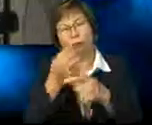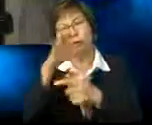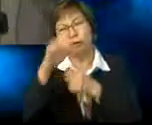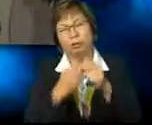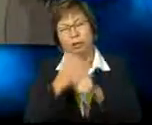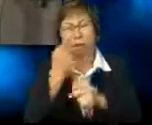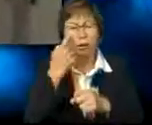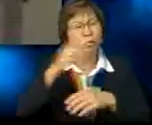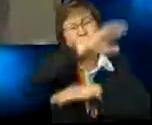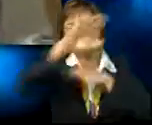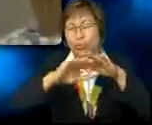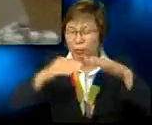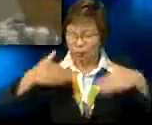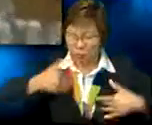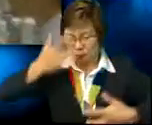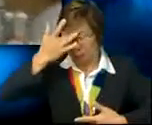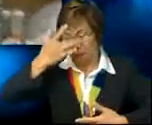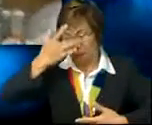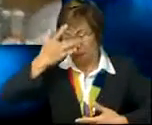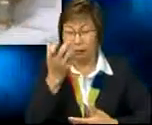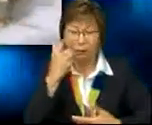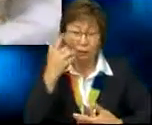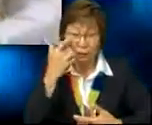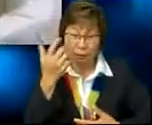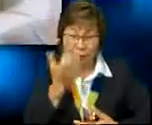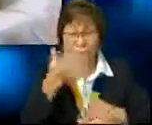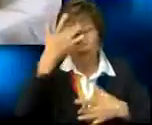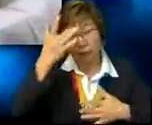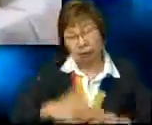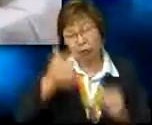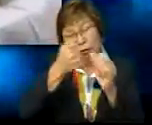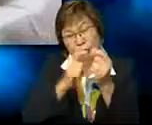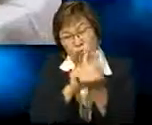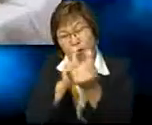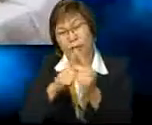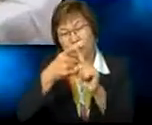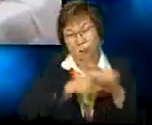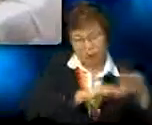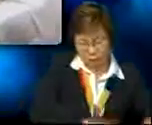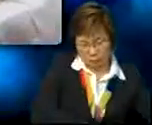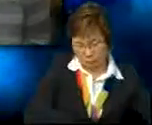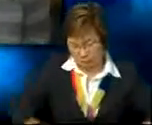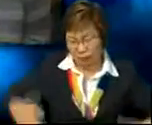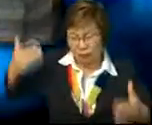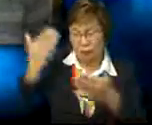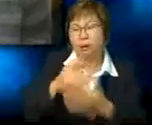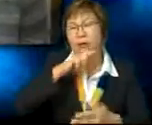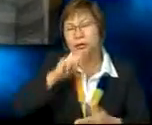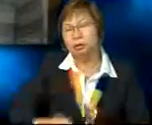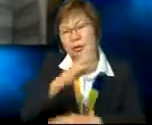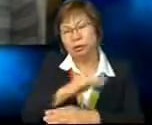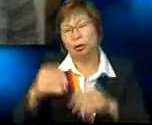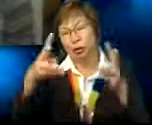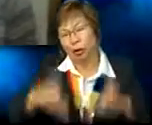mata ni semua orang akan ada sakit mata. Jadi pesakit yang kita jumpa hari-hari memang daripada kanak-kanak sampai orang dewasa, sampai keluarga